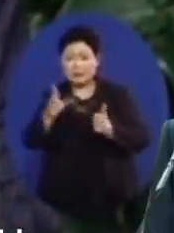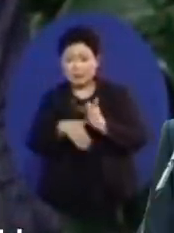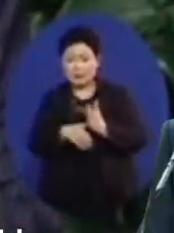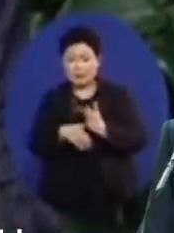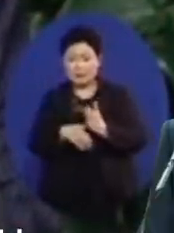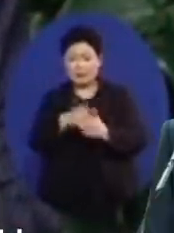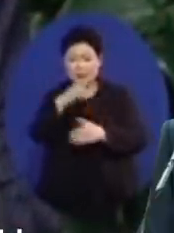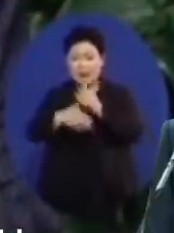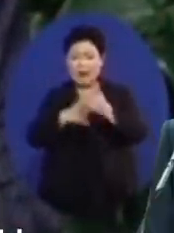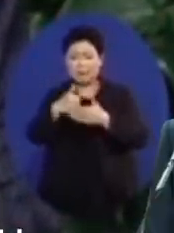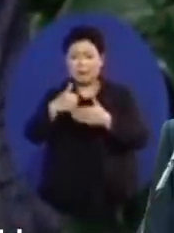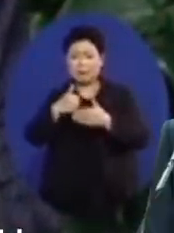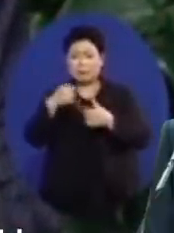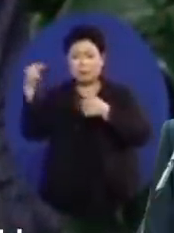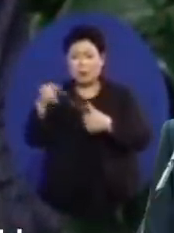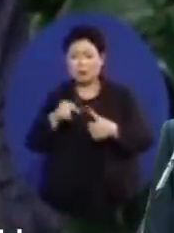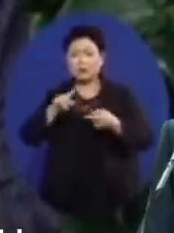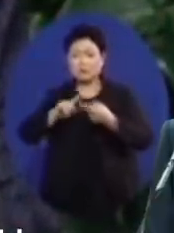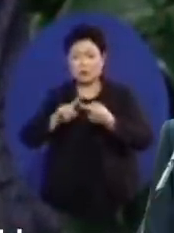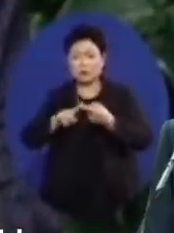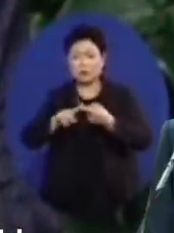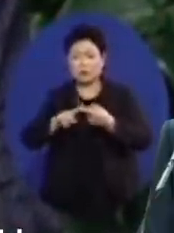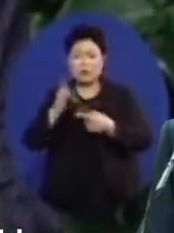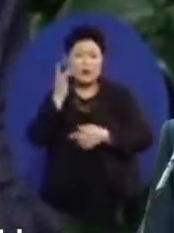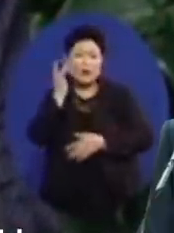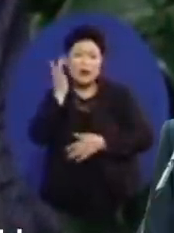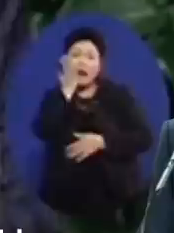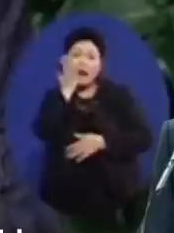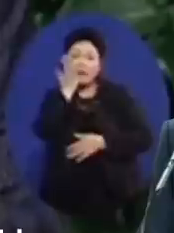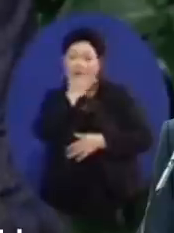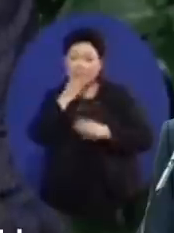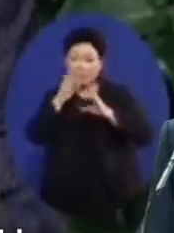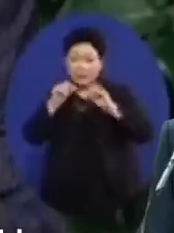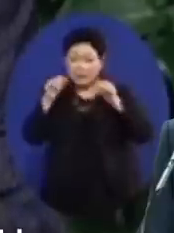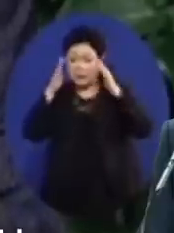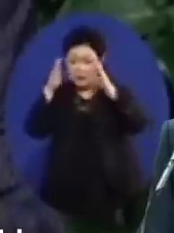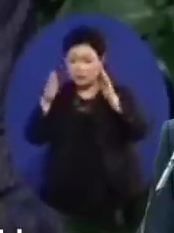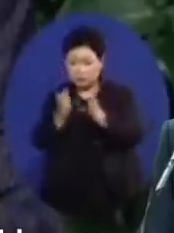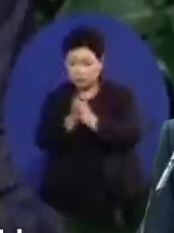하나님의 명령을 따라서 가나안을 향해서 출발했지만은